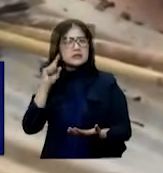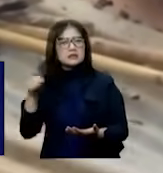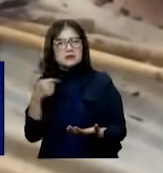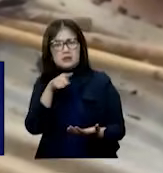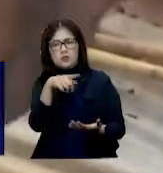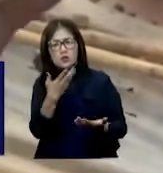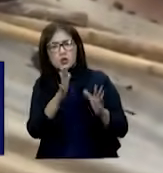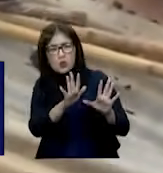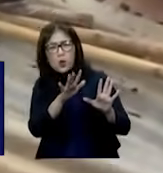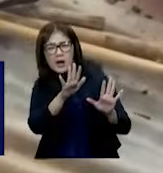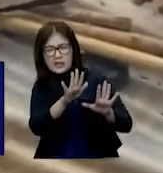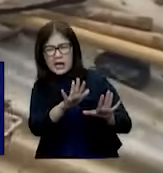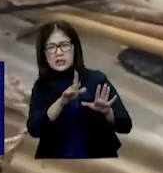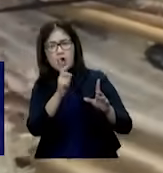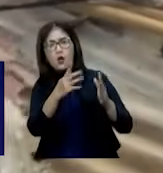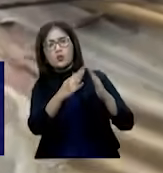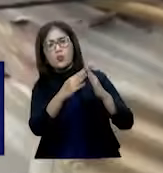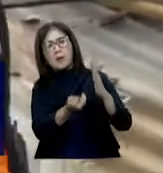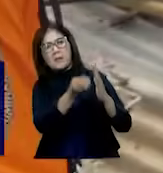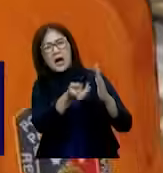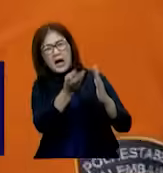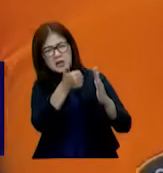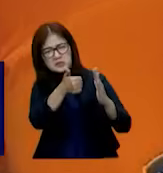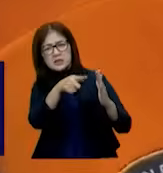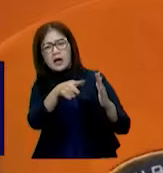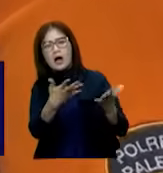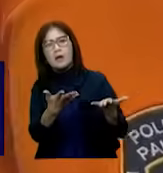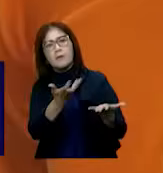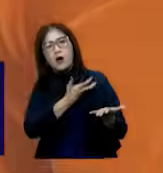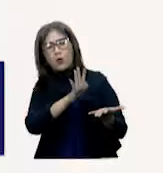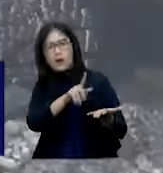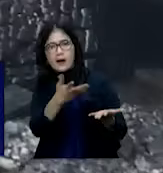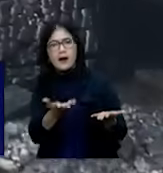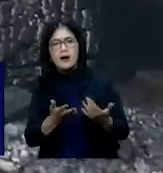kau, kawinlah sama dia, tinggal pelaku. Nah, tidak ada dilaku ke? Tidak.